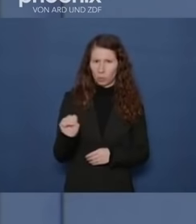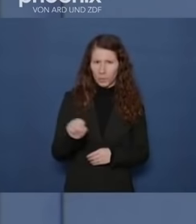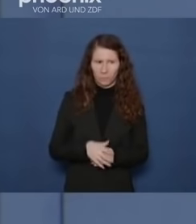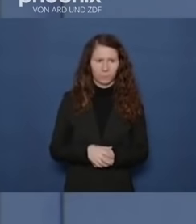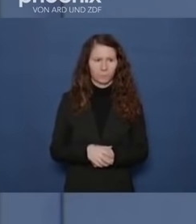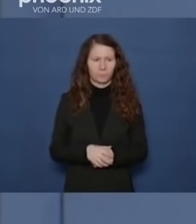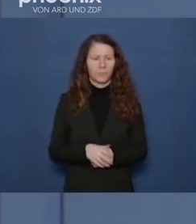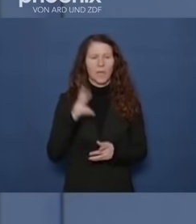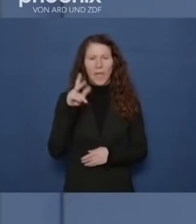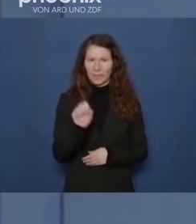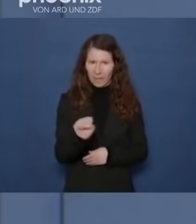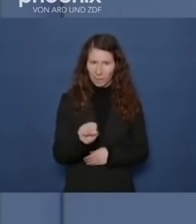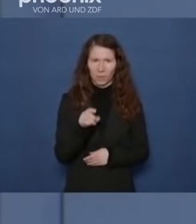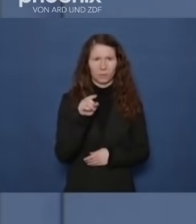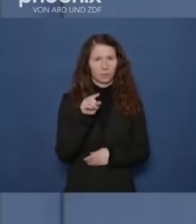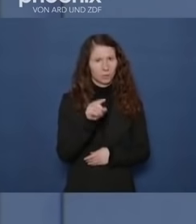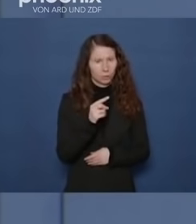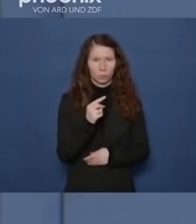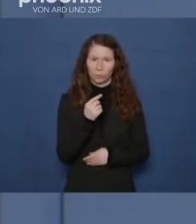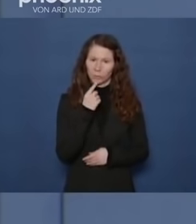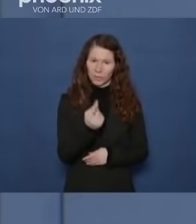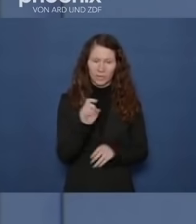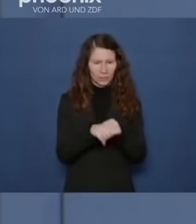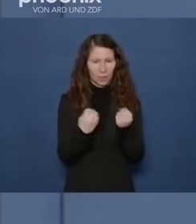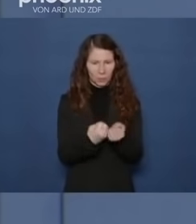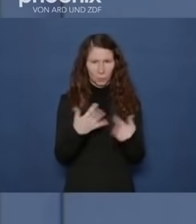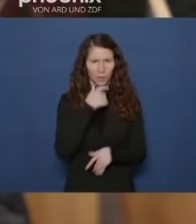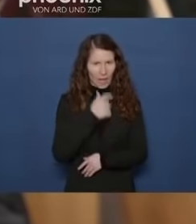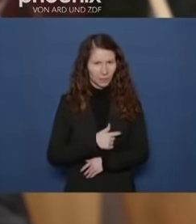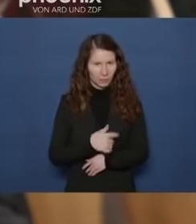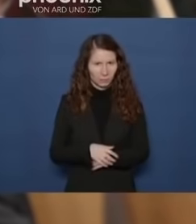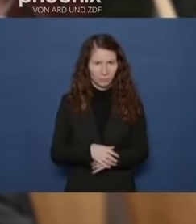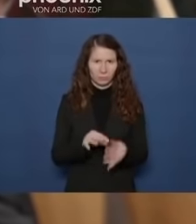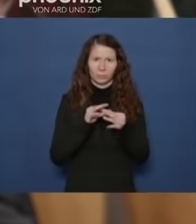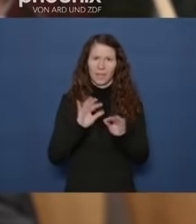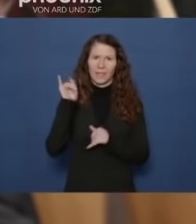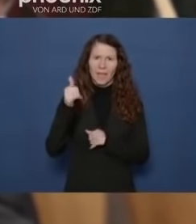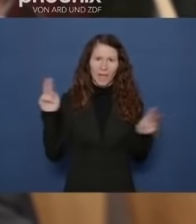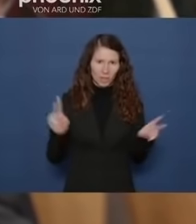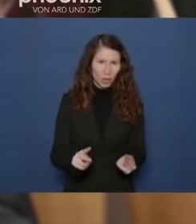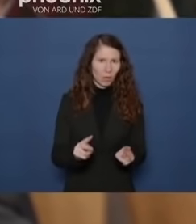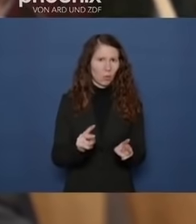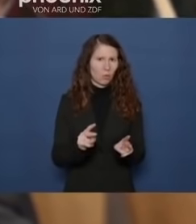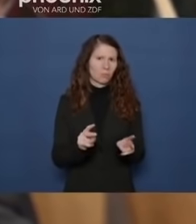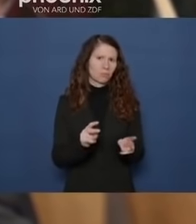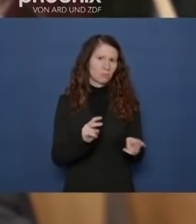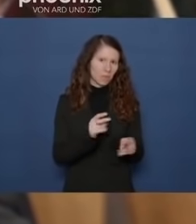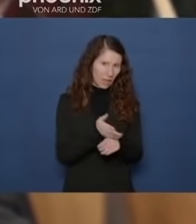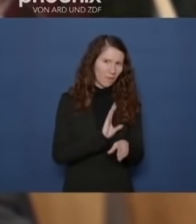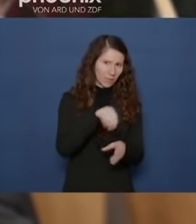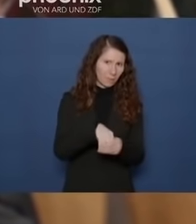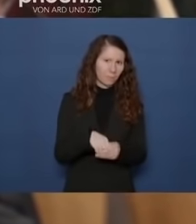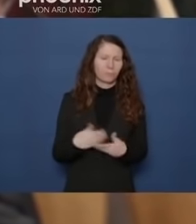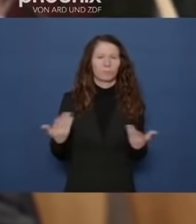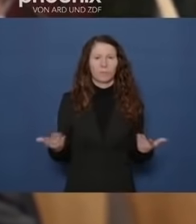haben die Situation auch sehr ernst besprochen. Es geht zum Teil um Reiseeinschränkungen. Wie bewerten Sie angesichts